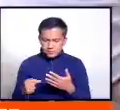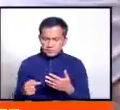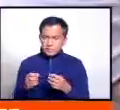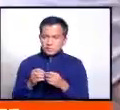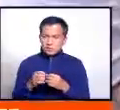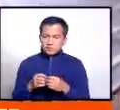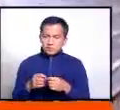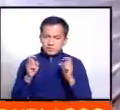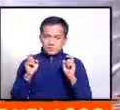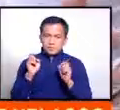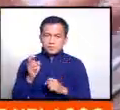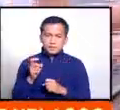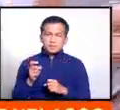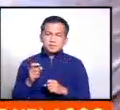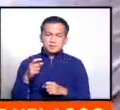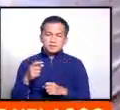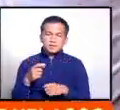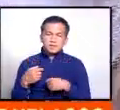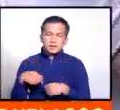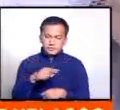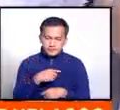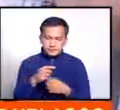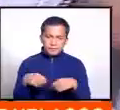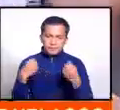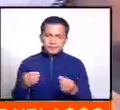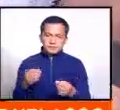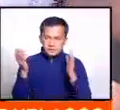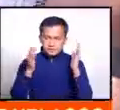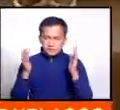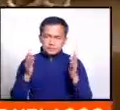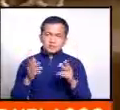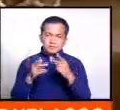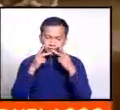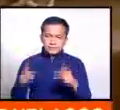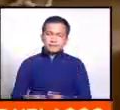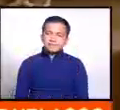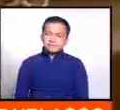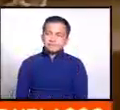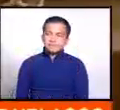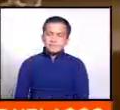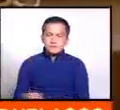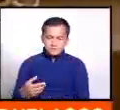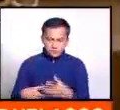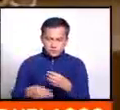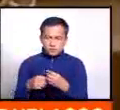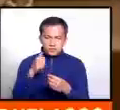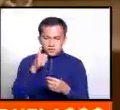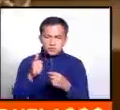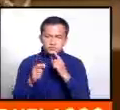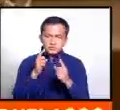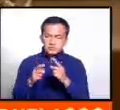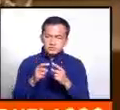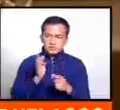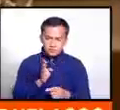lalong mapabilis yung ating pagbigay ng servisyo publiko. May isa pang dialogo bukas kasama ang board members